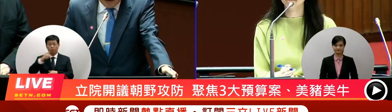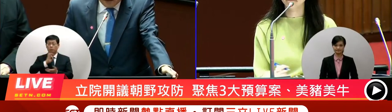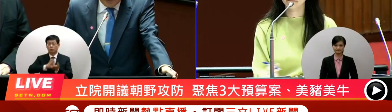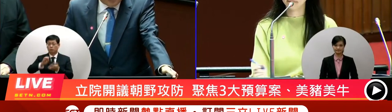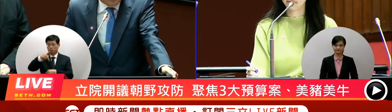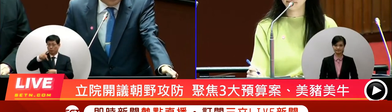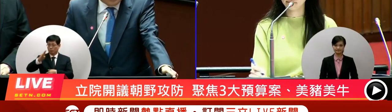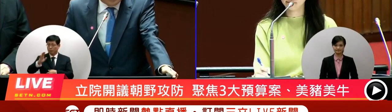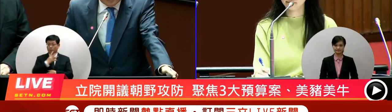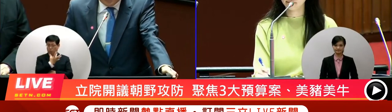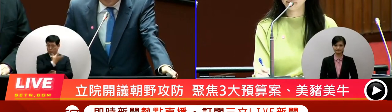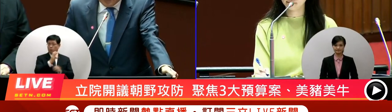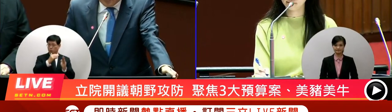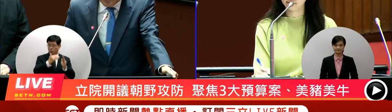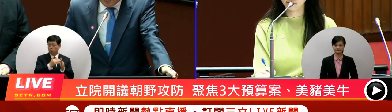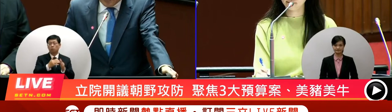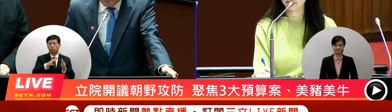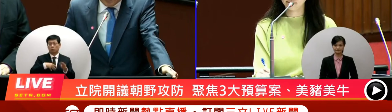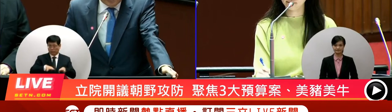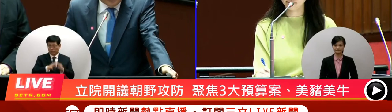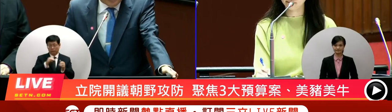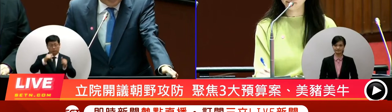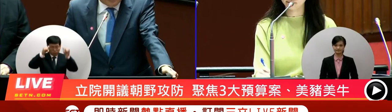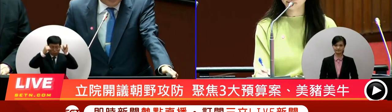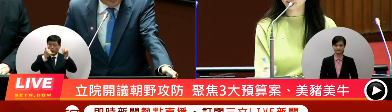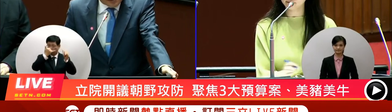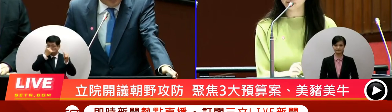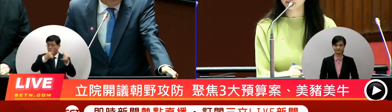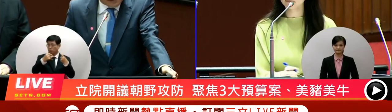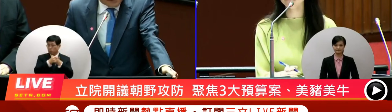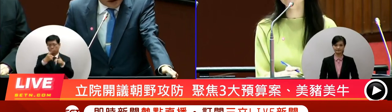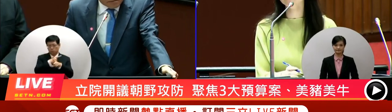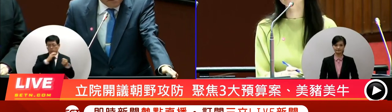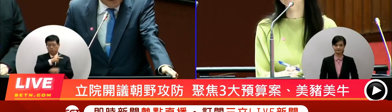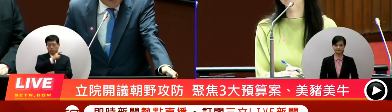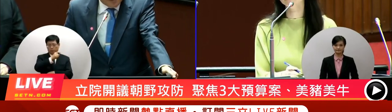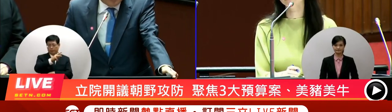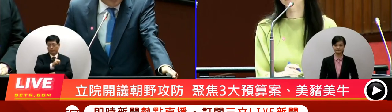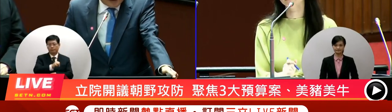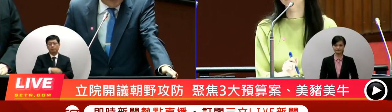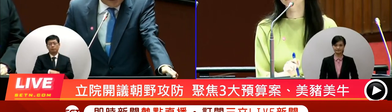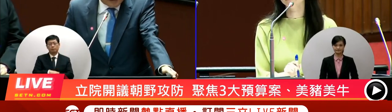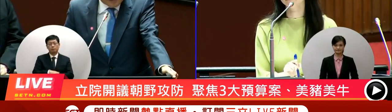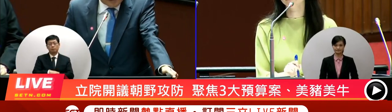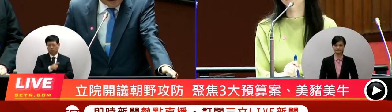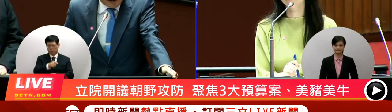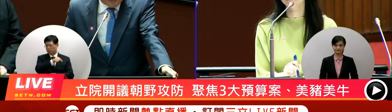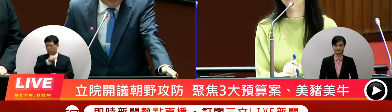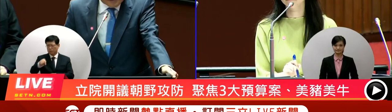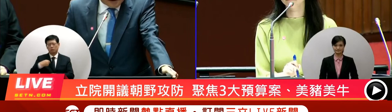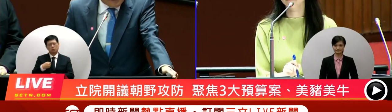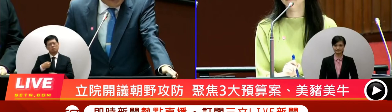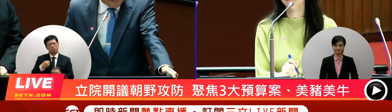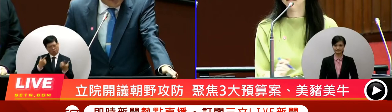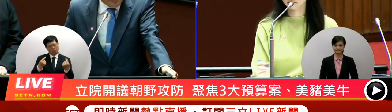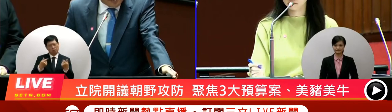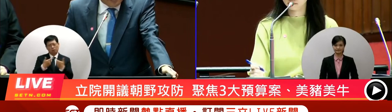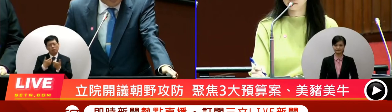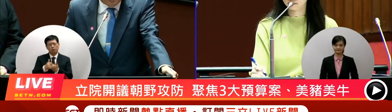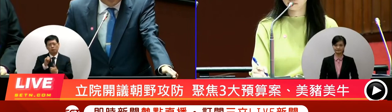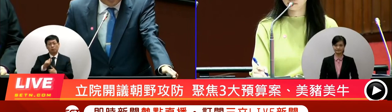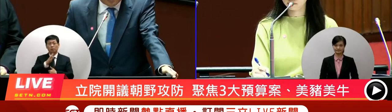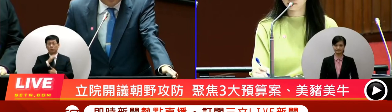但大部分的国家现在有在做牛肉、猪肉这相关都选用 ppm。 好，所以当然有它一定的道理。那这里面监管